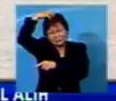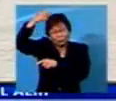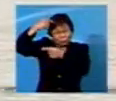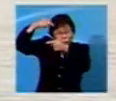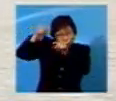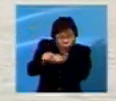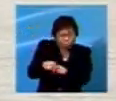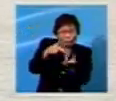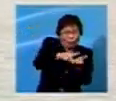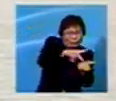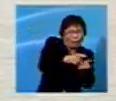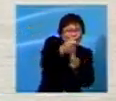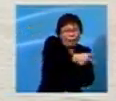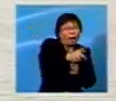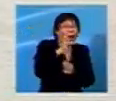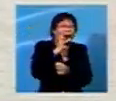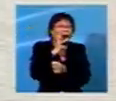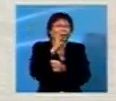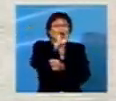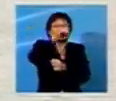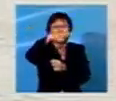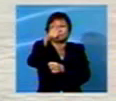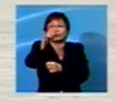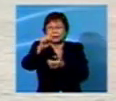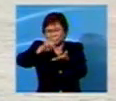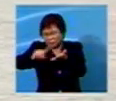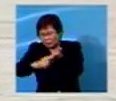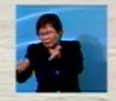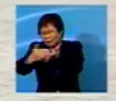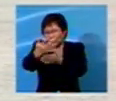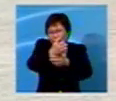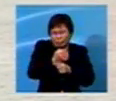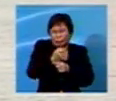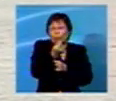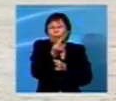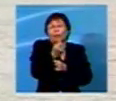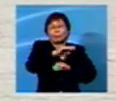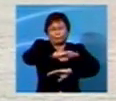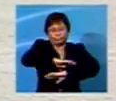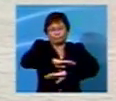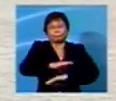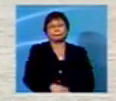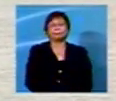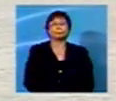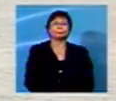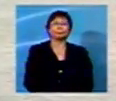bersetuju agar bayaran bekalan air pukal Splash disemak semula bagi mendapatkan harga yang munasabah